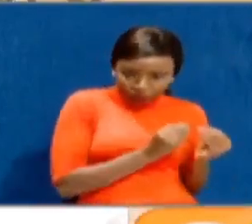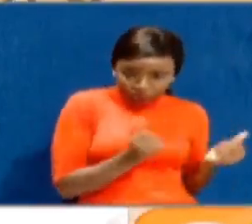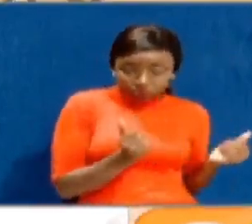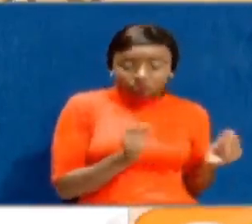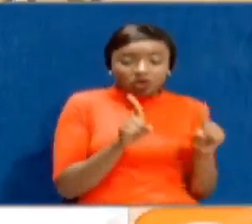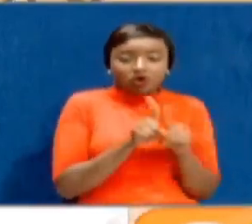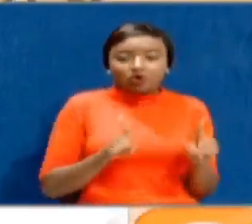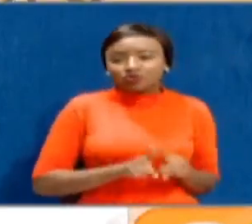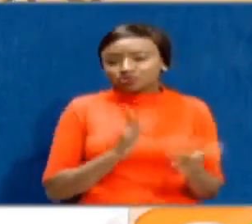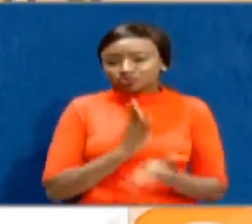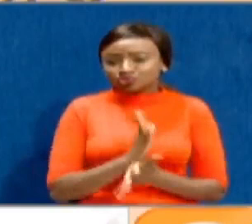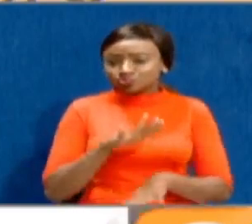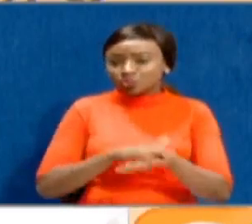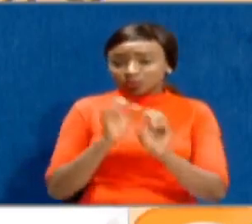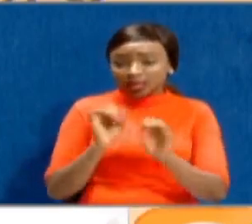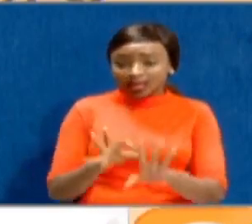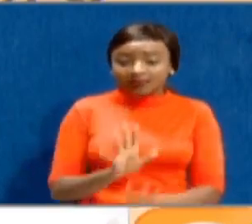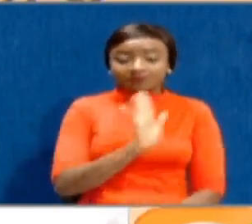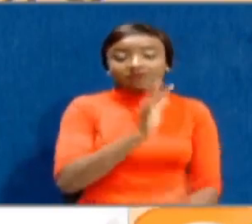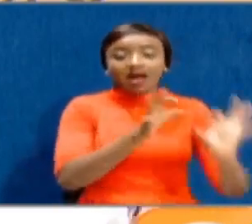also unfortunate that